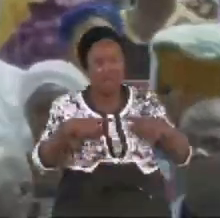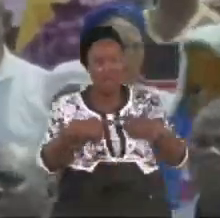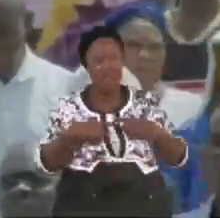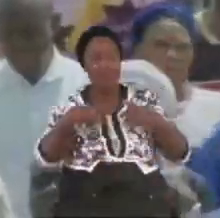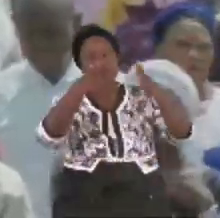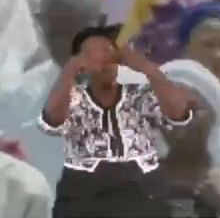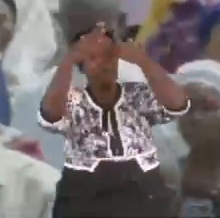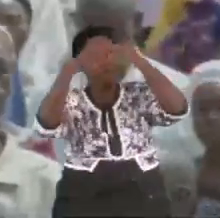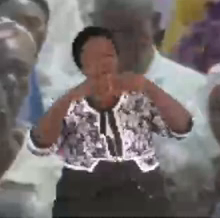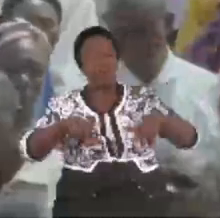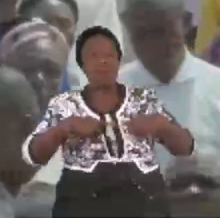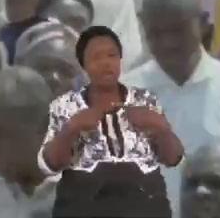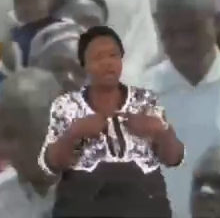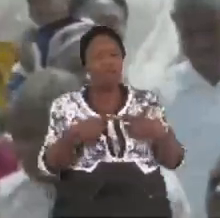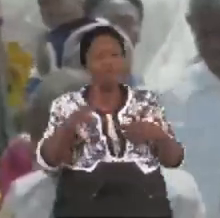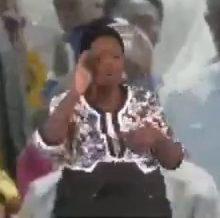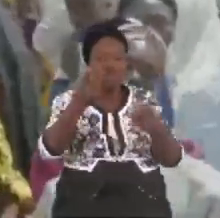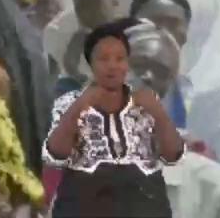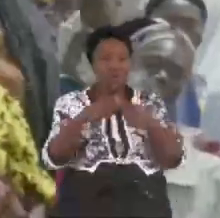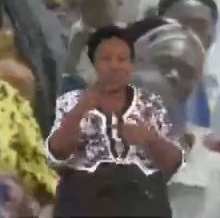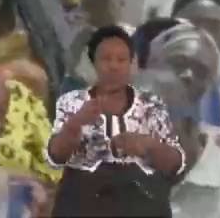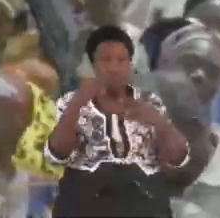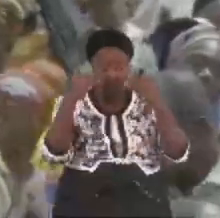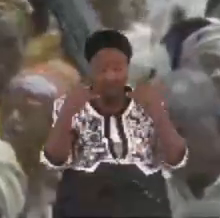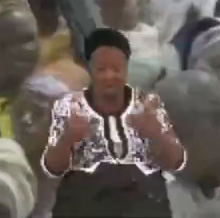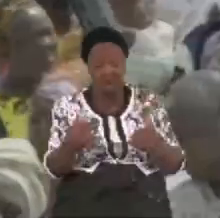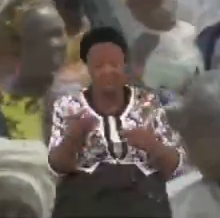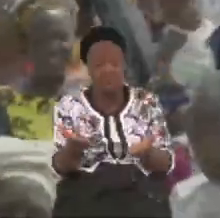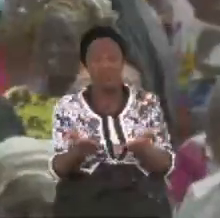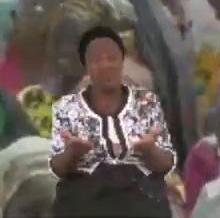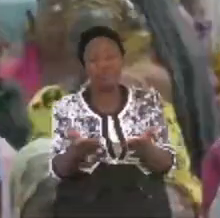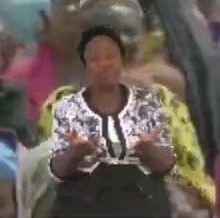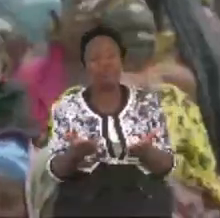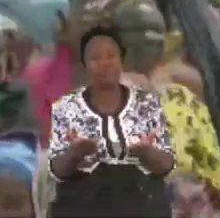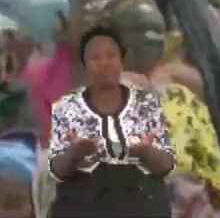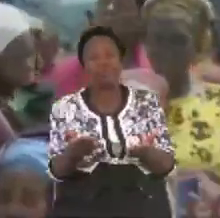la vie céleste viendra en toi maintenant.